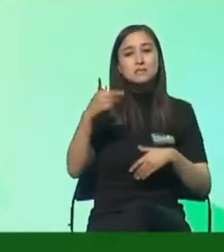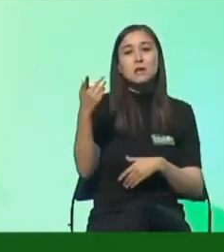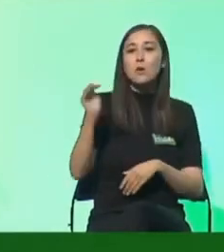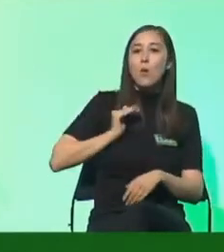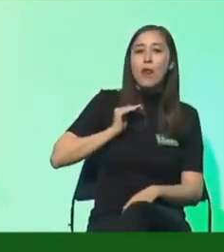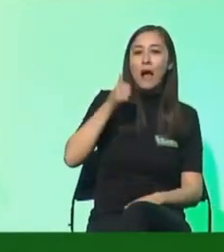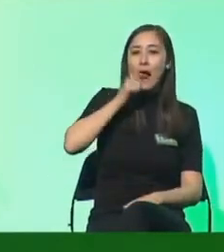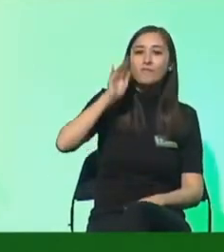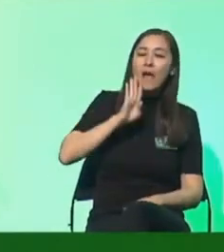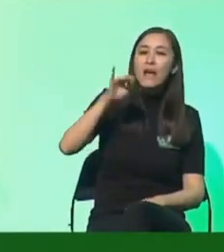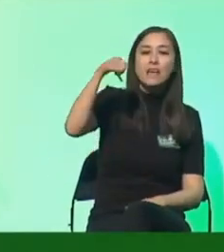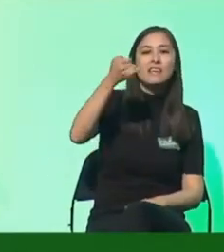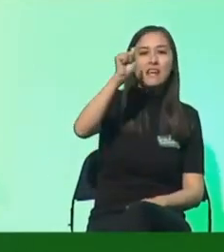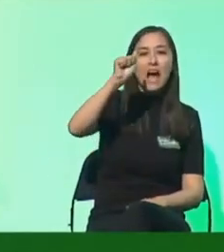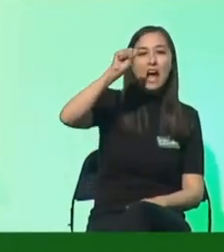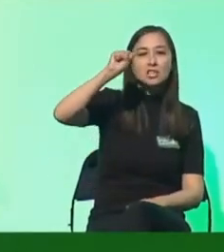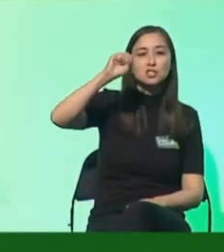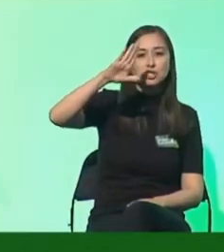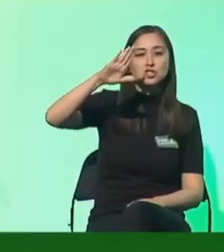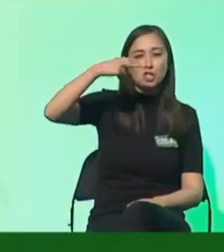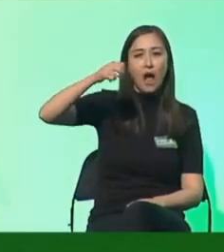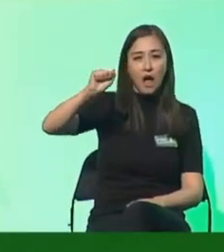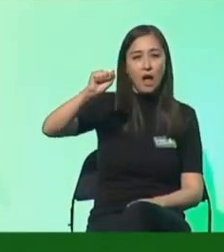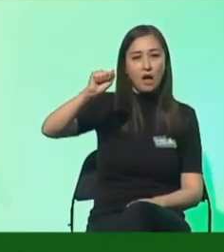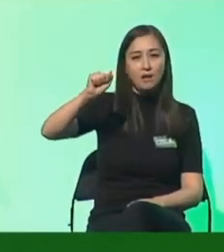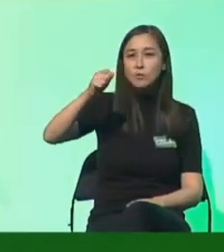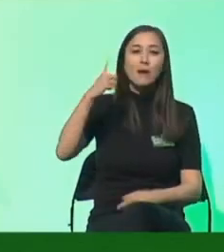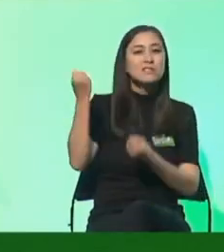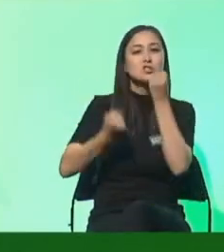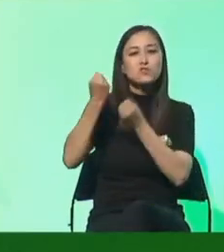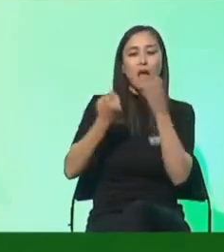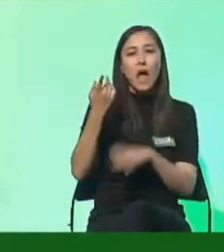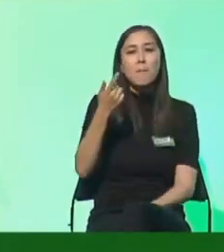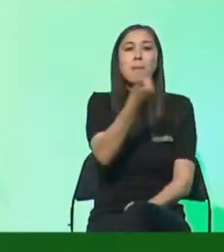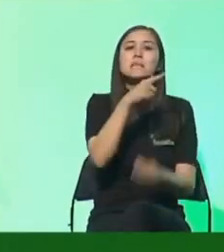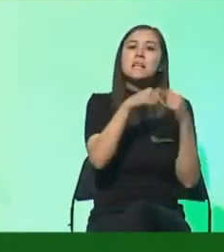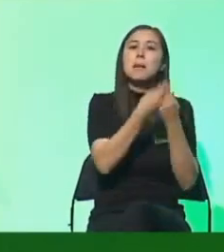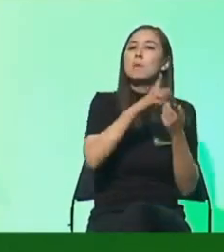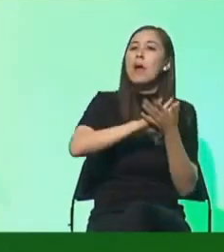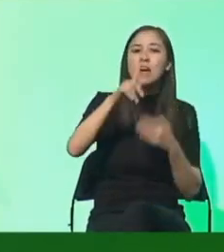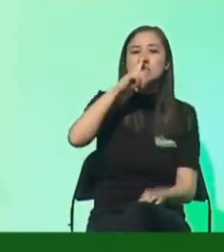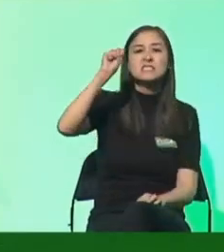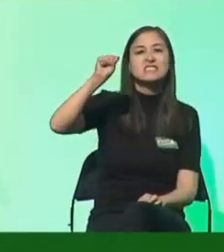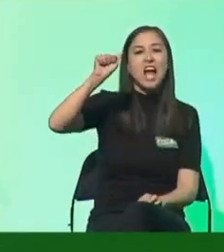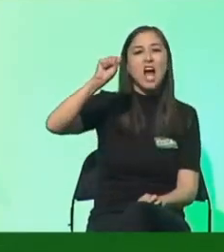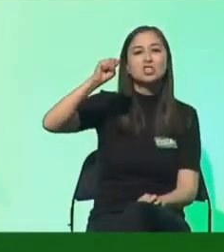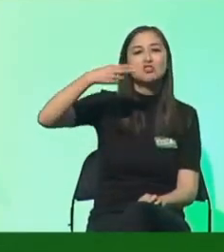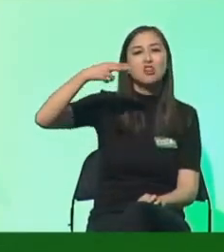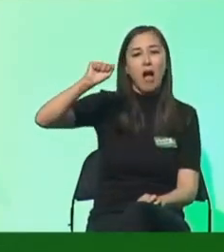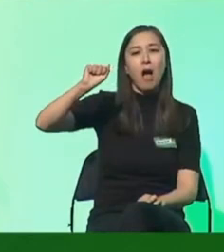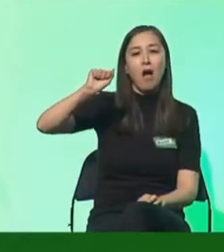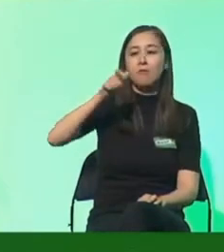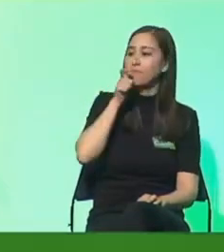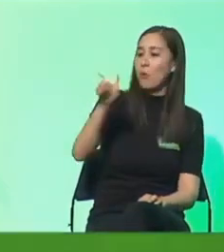Jascha. Y-A-S mit Kringel A-R, gar nicht so schwer. Die meisten im Team haben ihn Sascha genannt, weil das für sie leichter war.